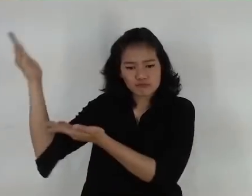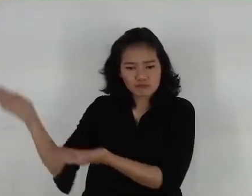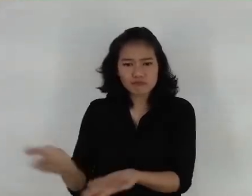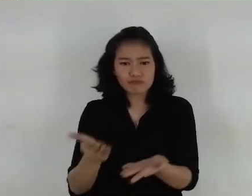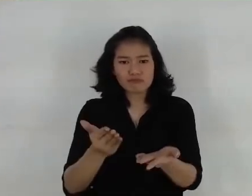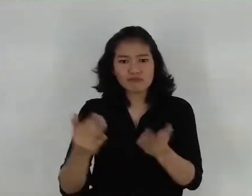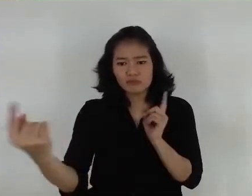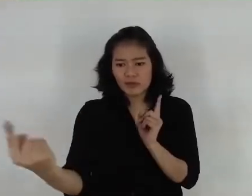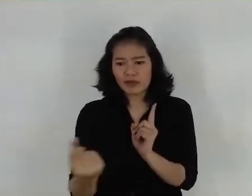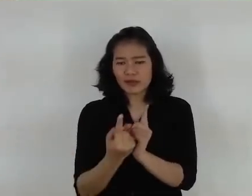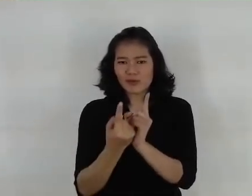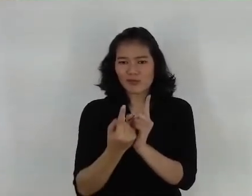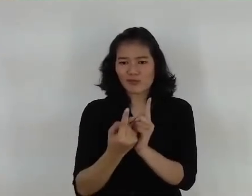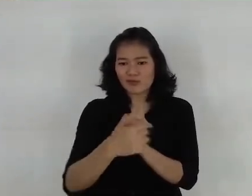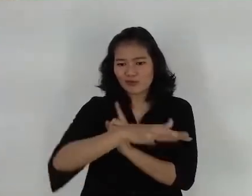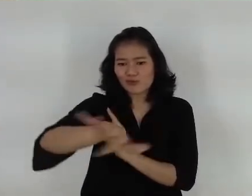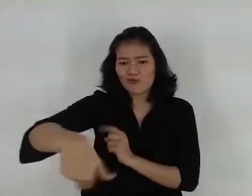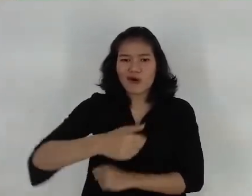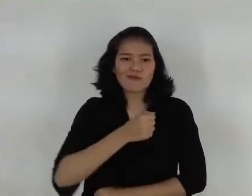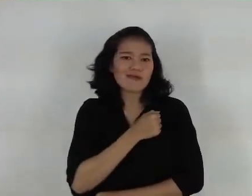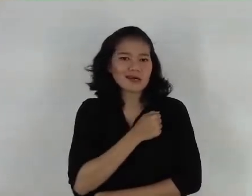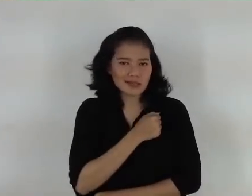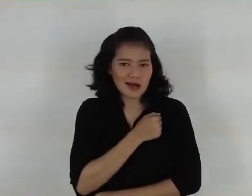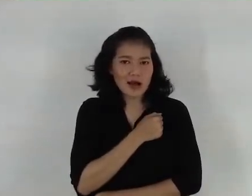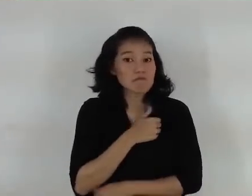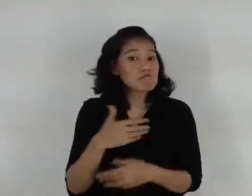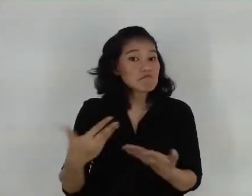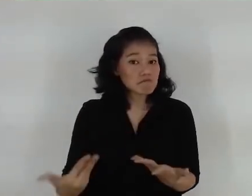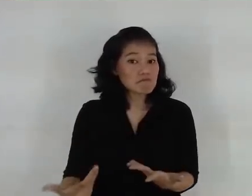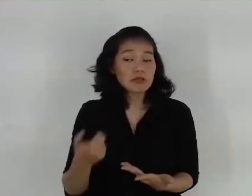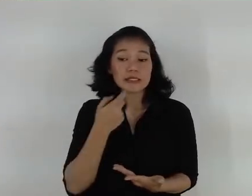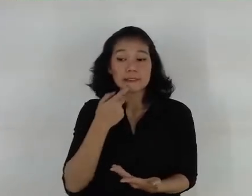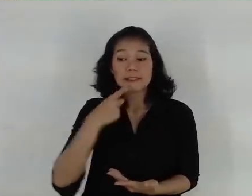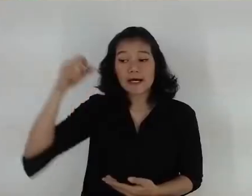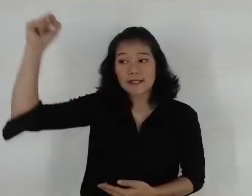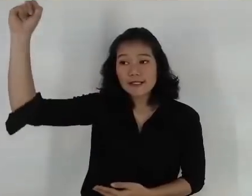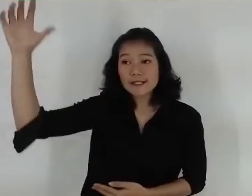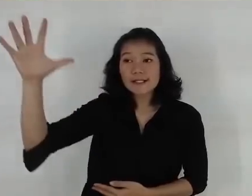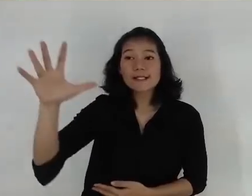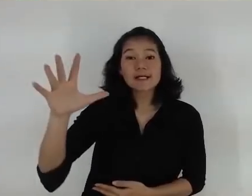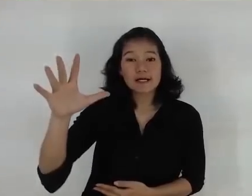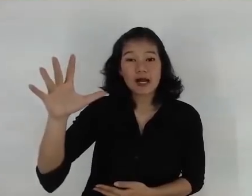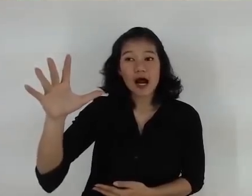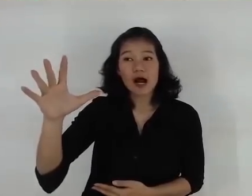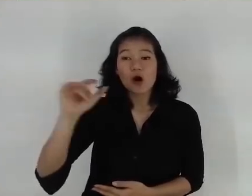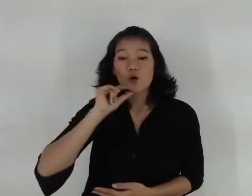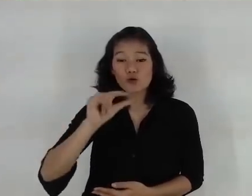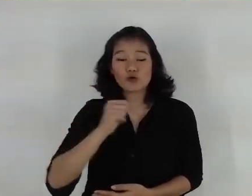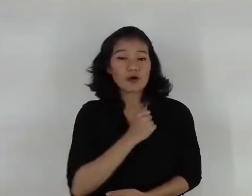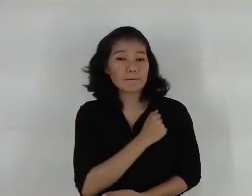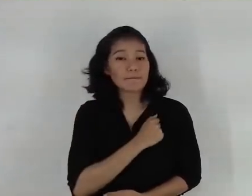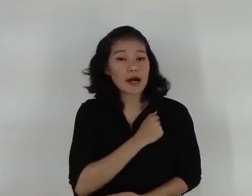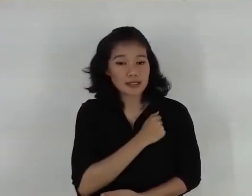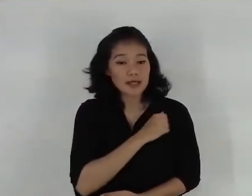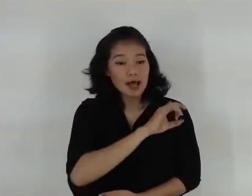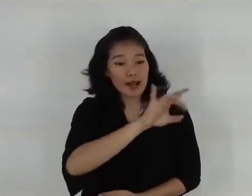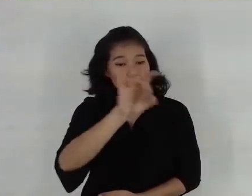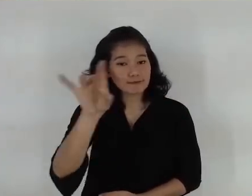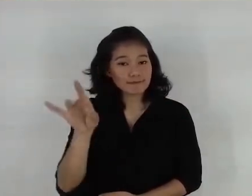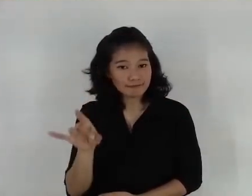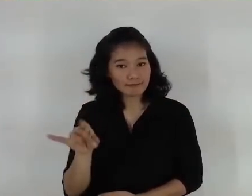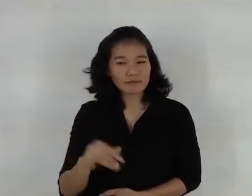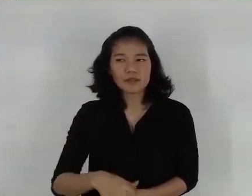di hadapan segala bangsa yaitu terang yang menjadi penyataan bagi bangsa-bangsa lain